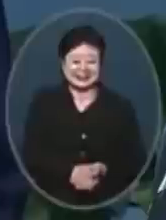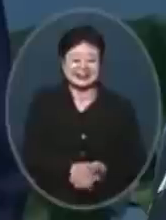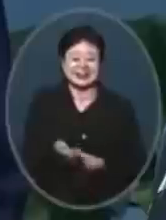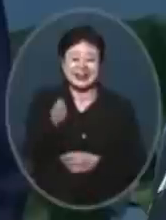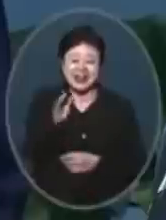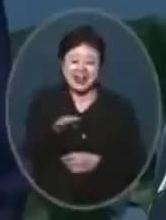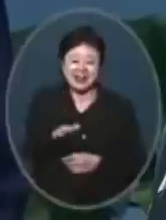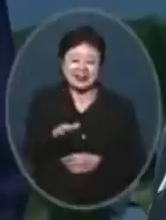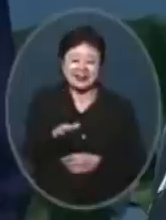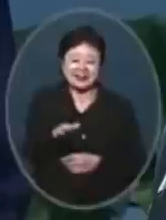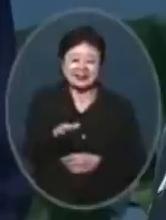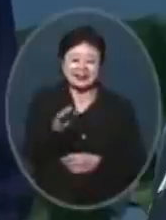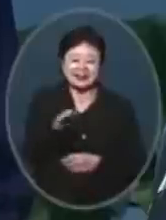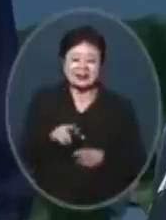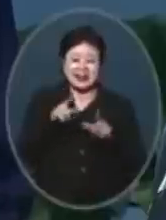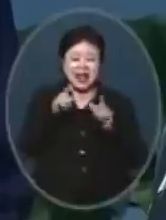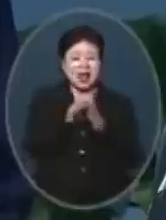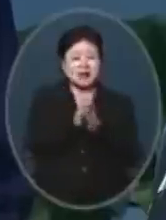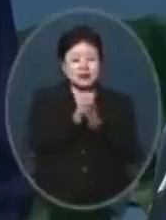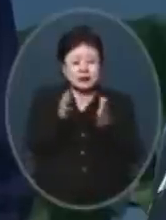그런데 그날부터